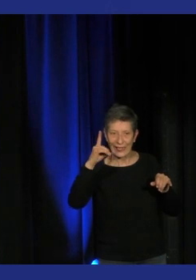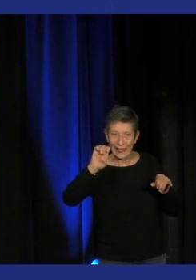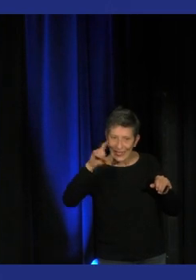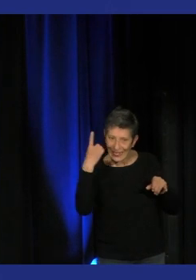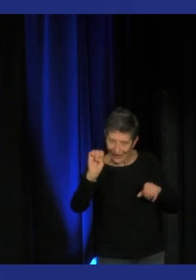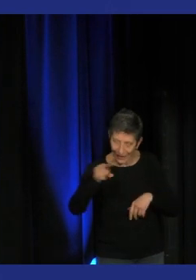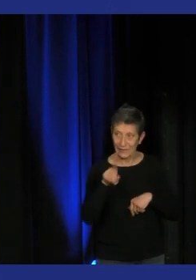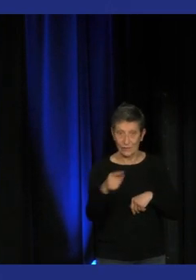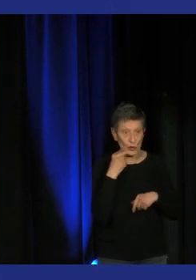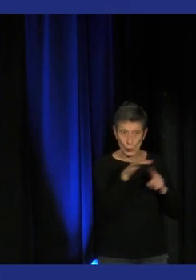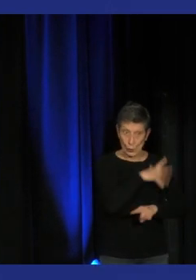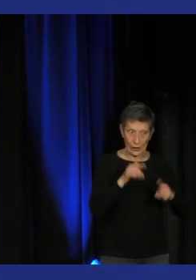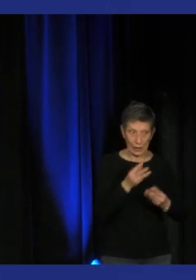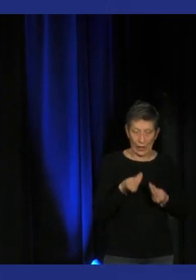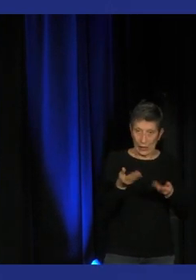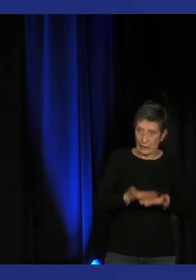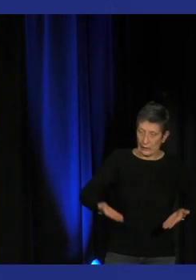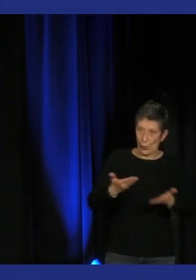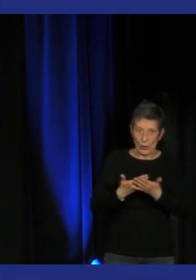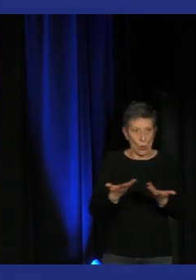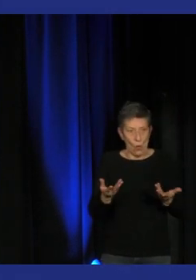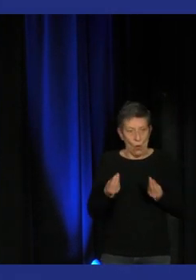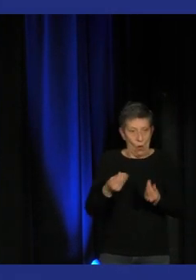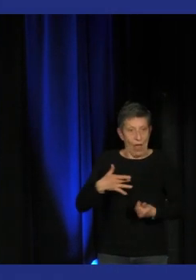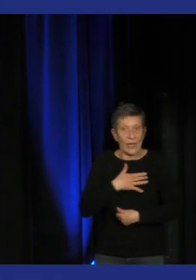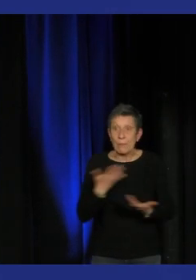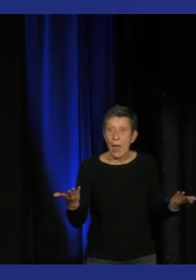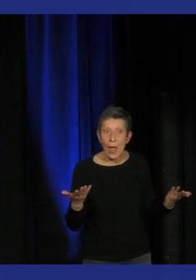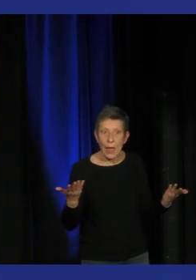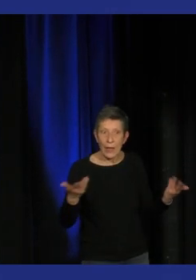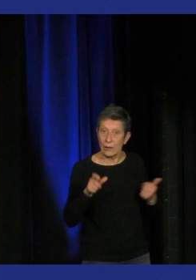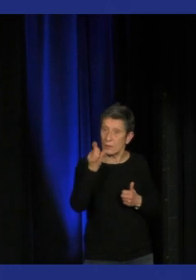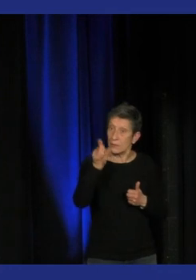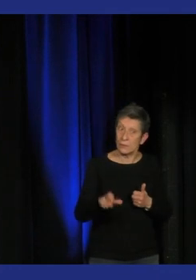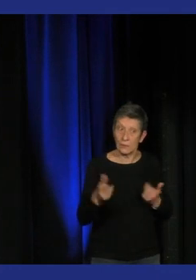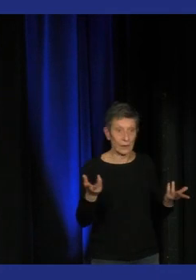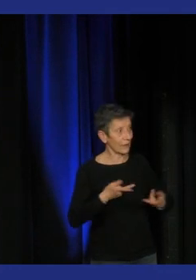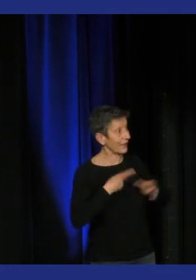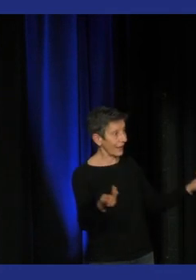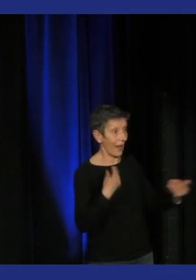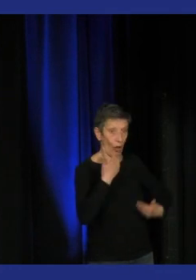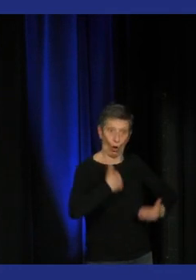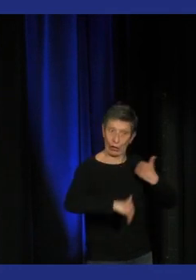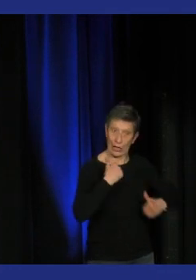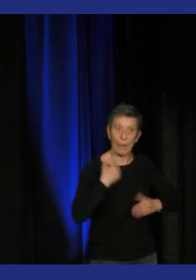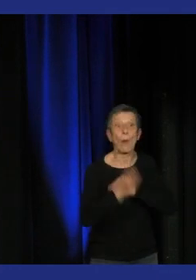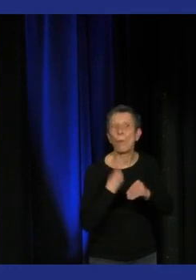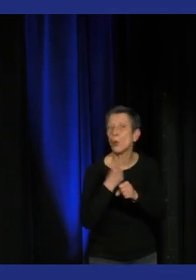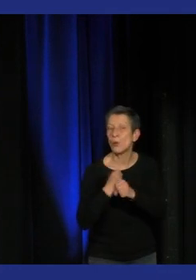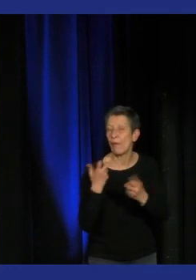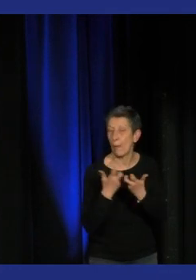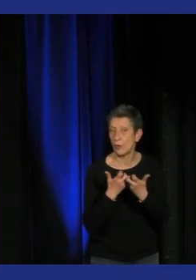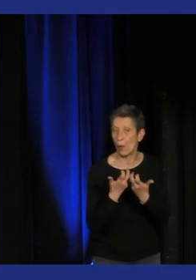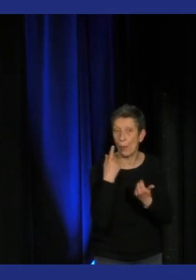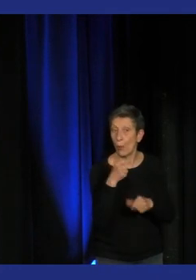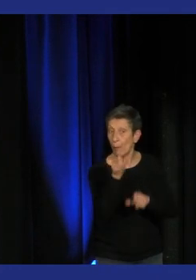un certain nombre de situations. Or, se déclarer handicapé, c'est un avantage dans le monde du travail pour certains, mais c'est une manière